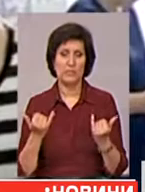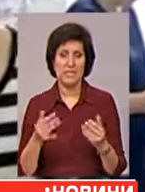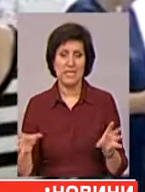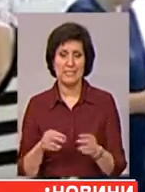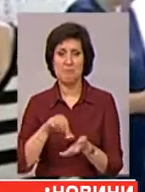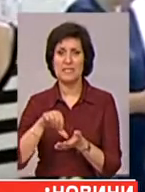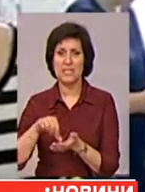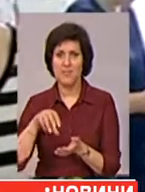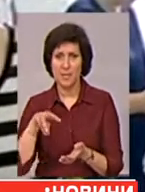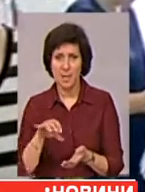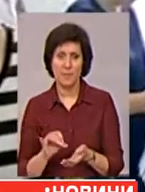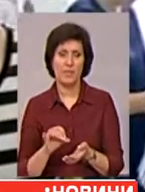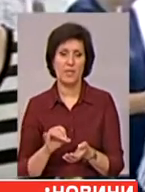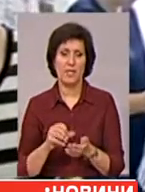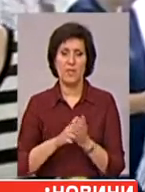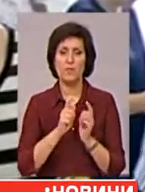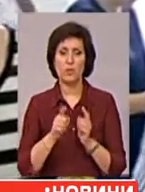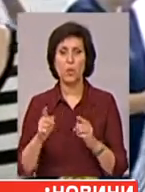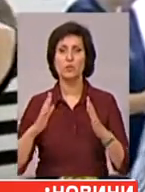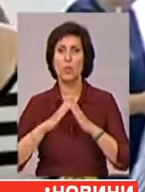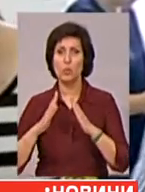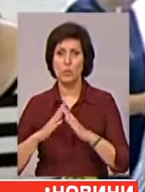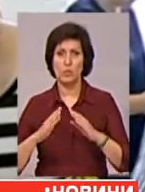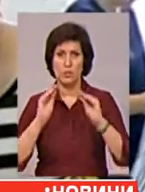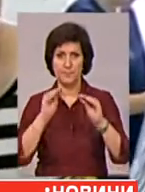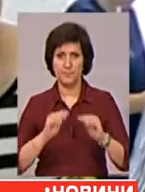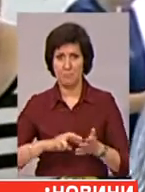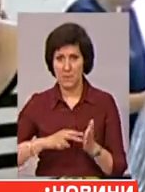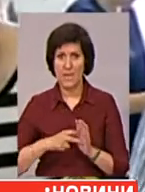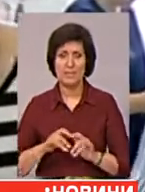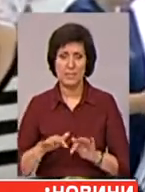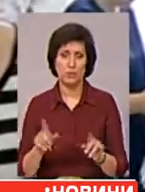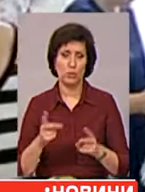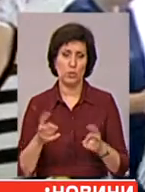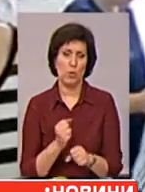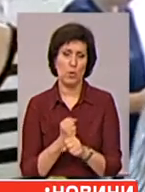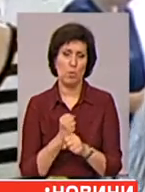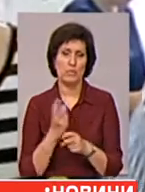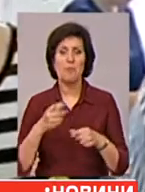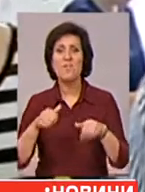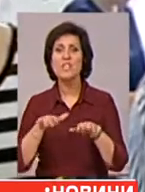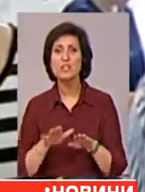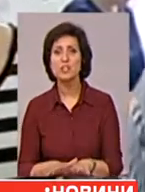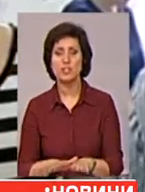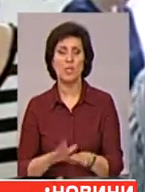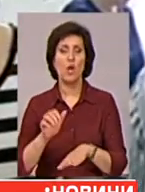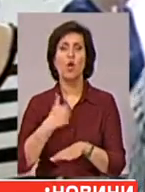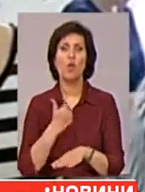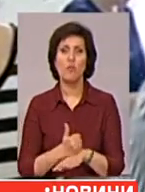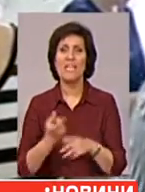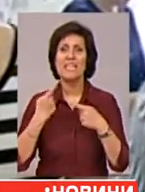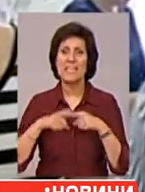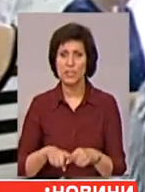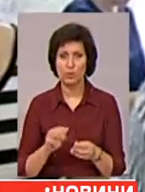з представниками від кожного будинку накидали такий план дій, от що треба робити. Треба вирішити головне